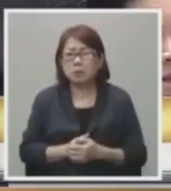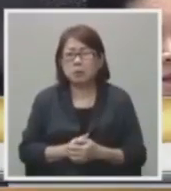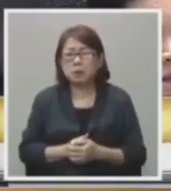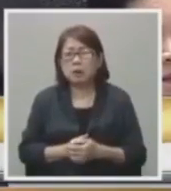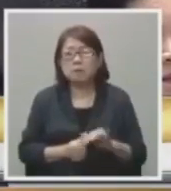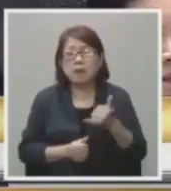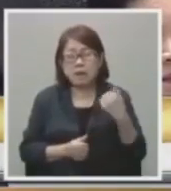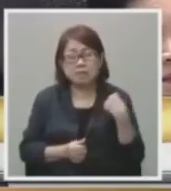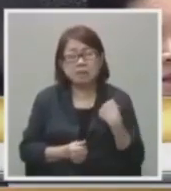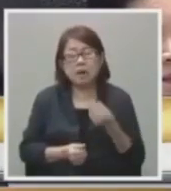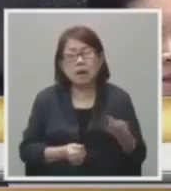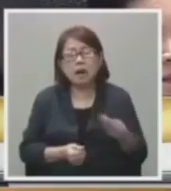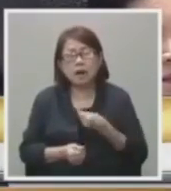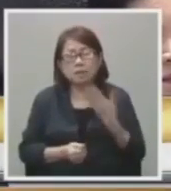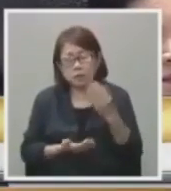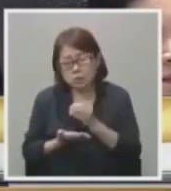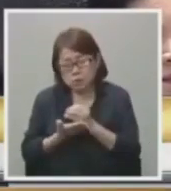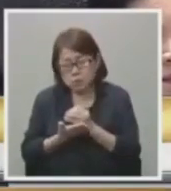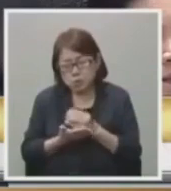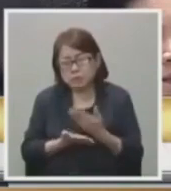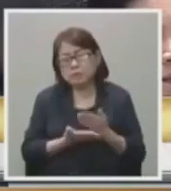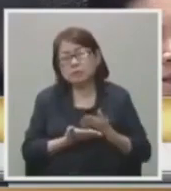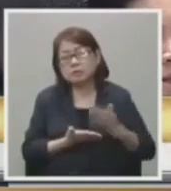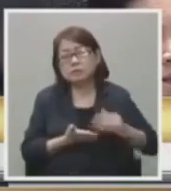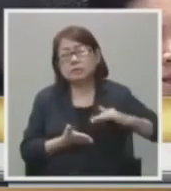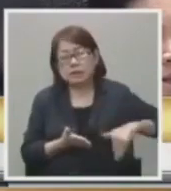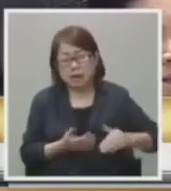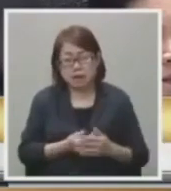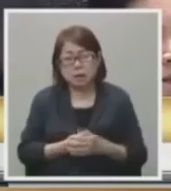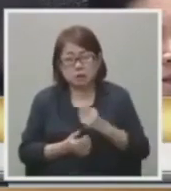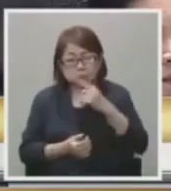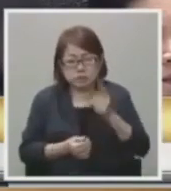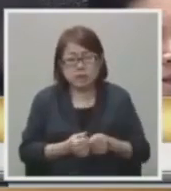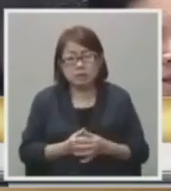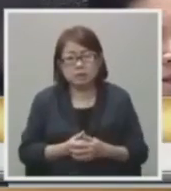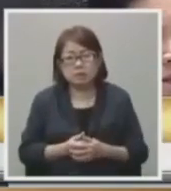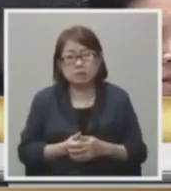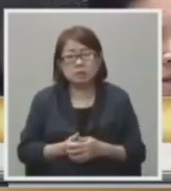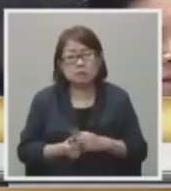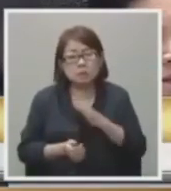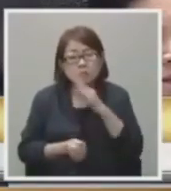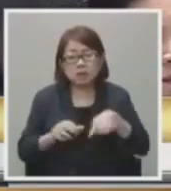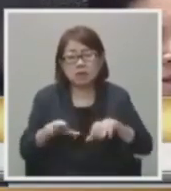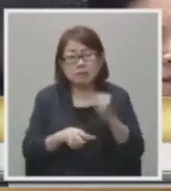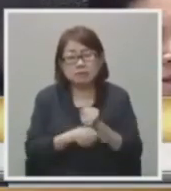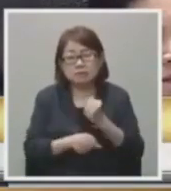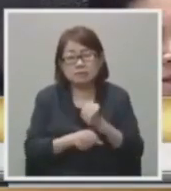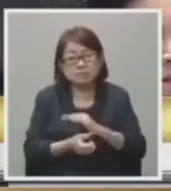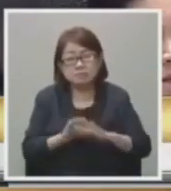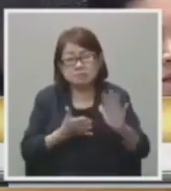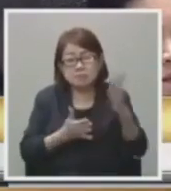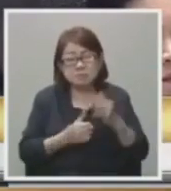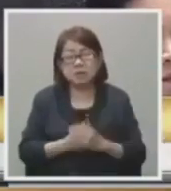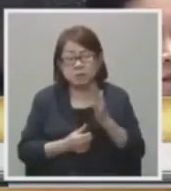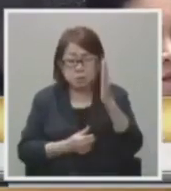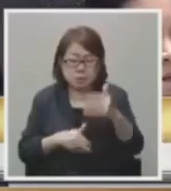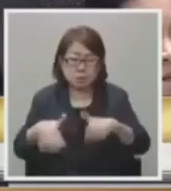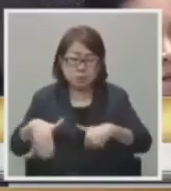ทีหลังก็มีเรื่องจริงถ้าไม่เข้าไปจัดการให้เรียบร้อยเนี่ยสังคมเราจะอยู่อย่